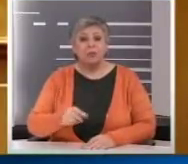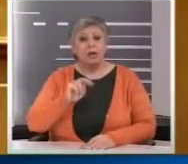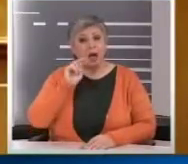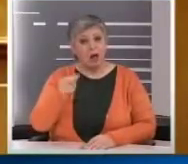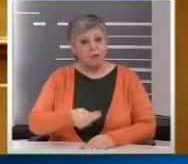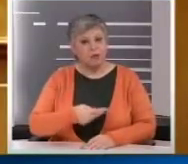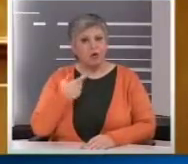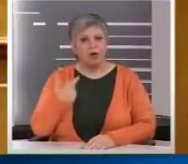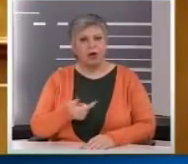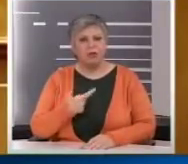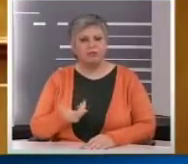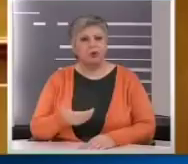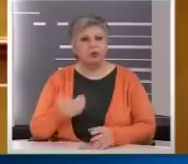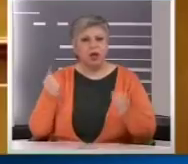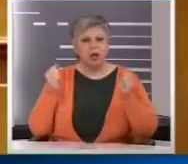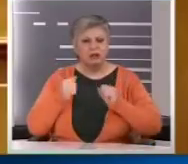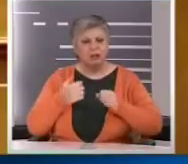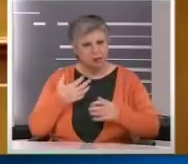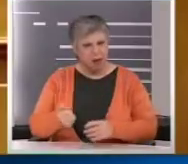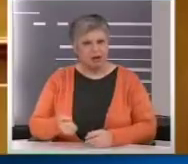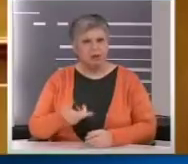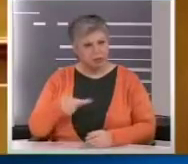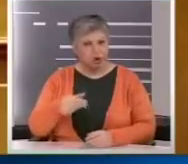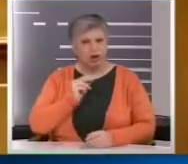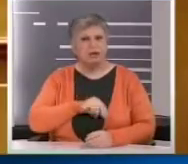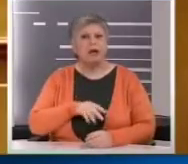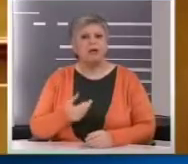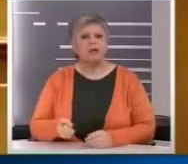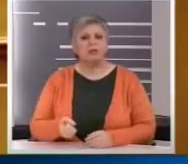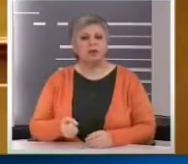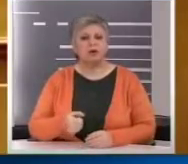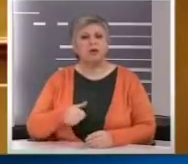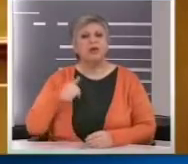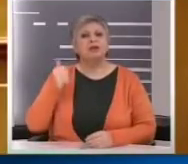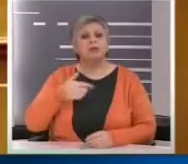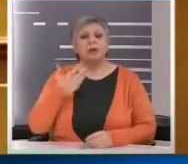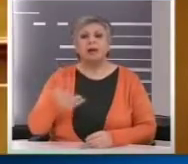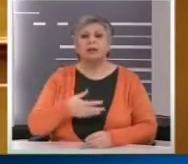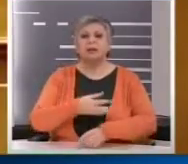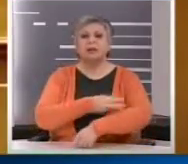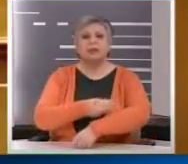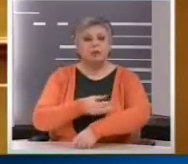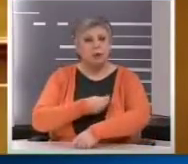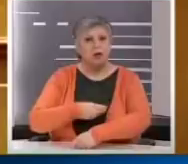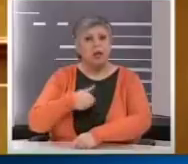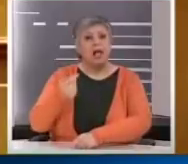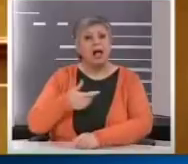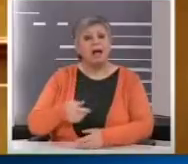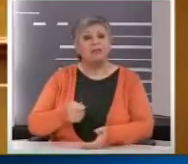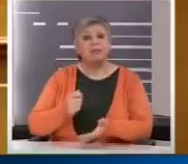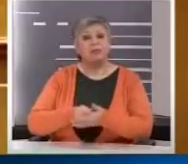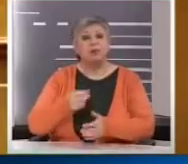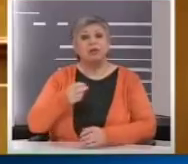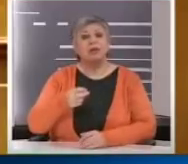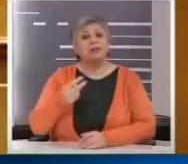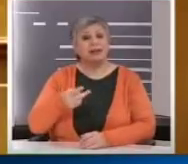γιατί ολοκληρώσαμε τον ορολογικό έλεγχο του αίματος και εκεί που δίναμε 26 εκατομμύρια ευρώ κάνουμε την ίδια δουλειά με